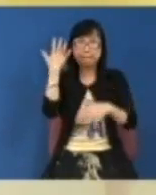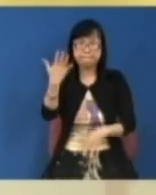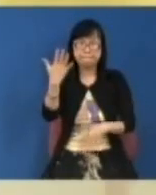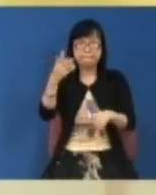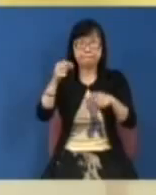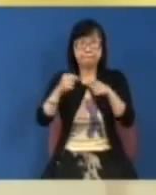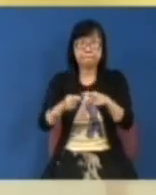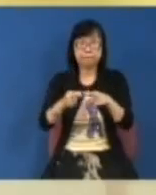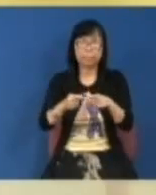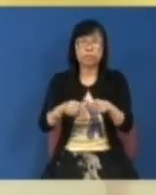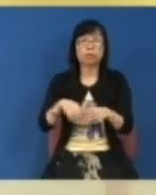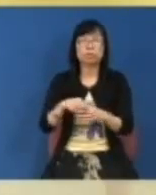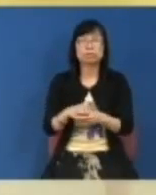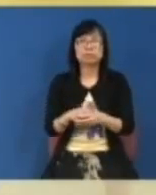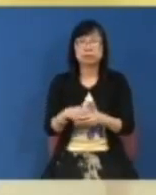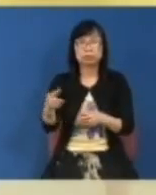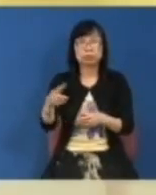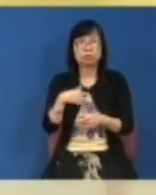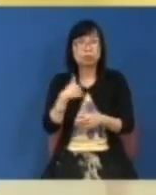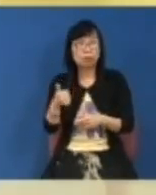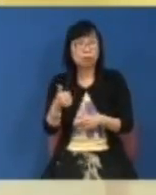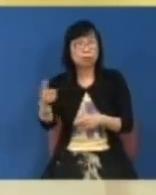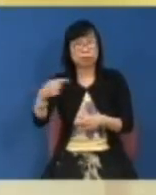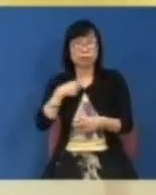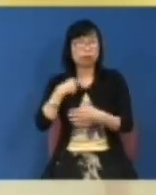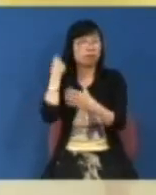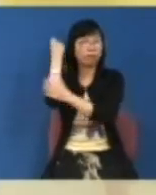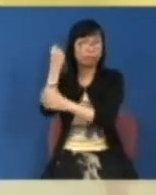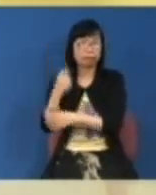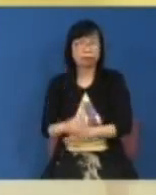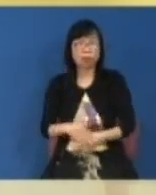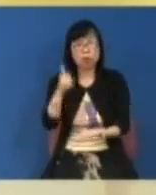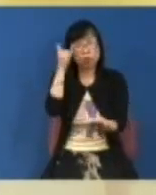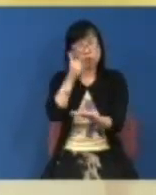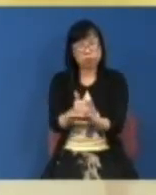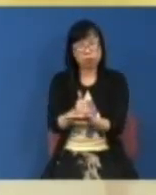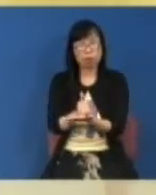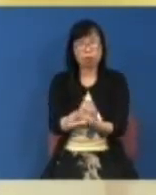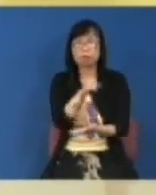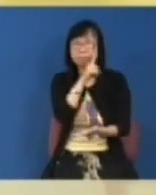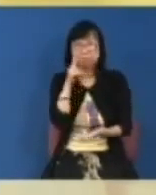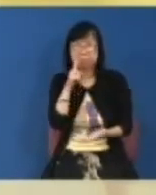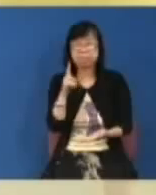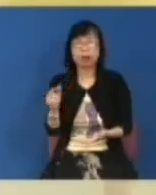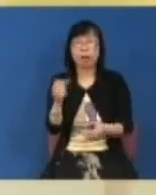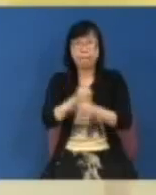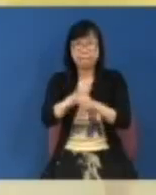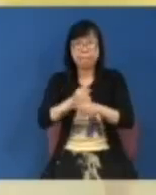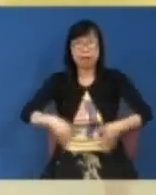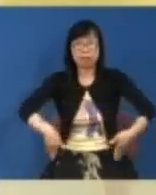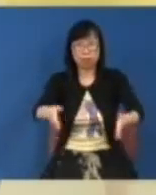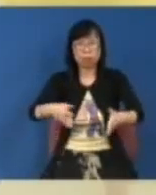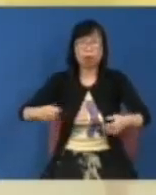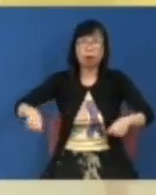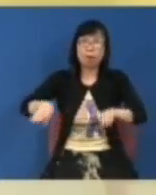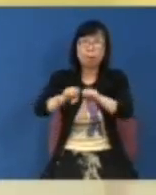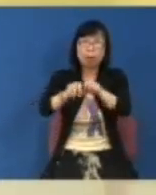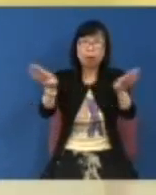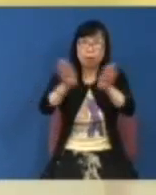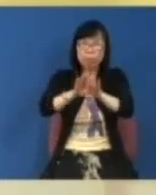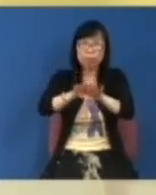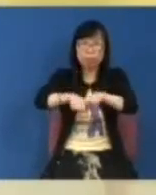抗爭，他又反對，靜坐在馬路又反對，破門而入又反對，那他還有什麼